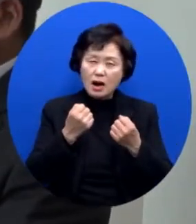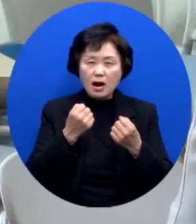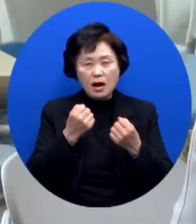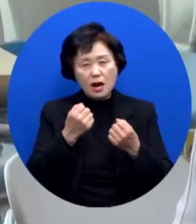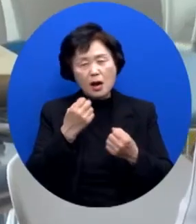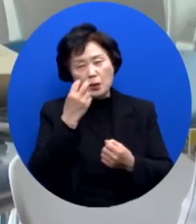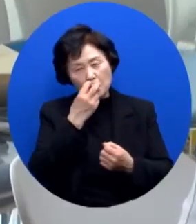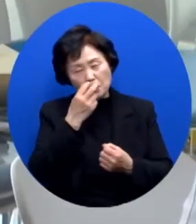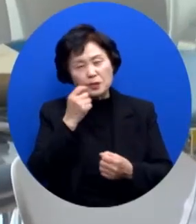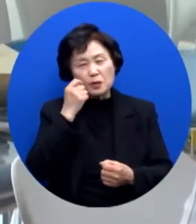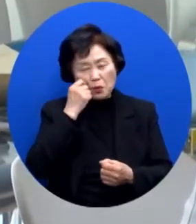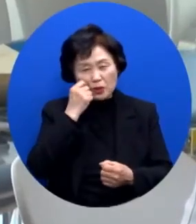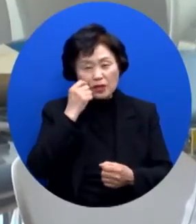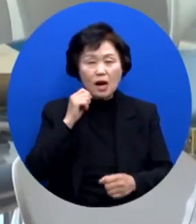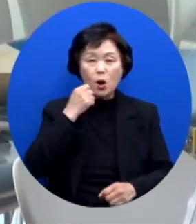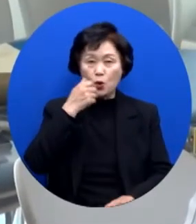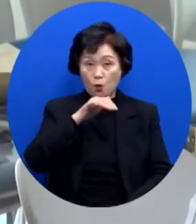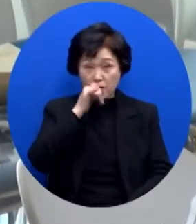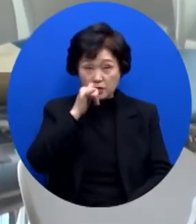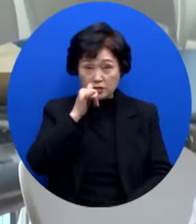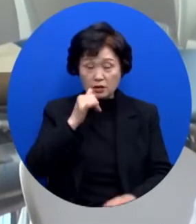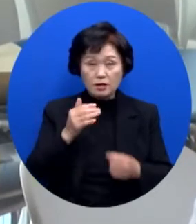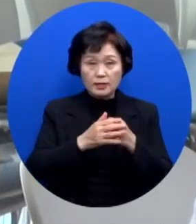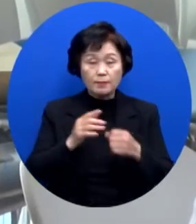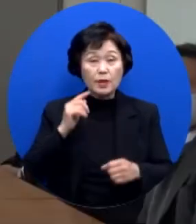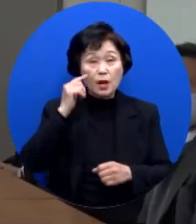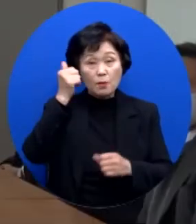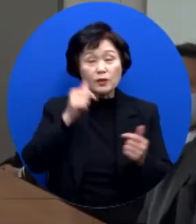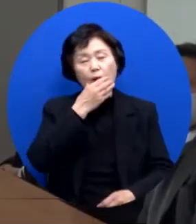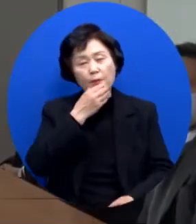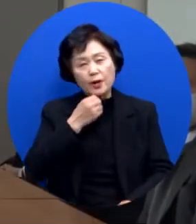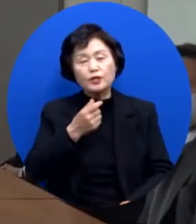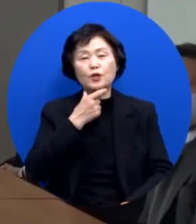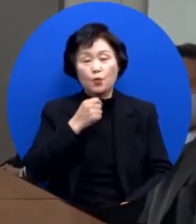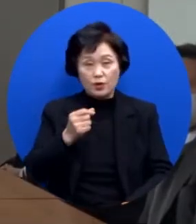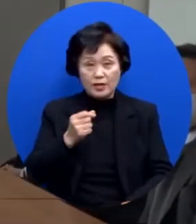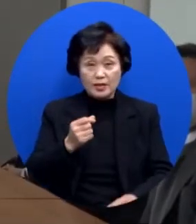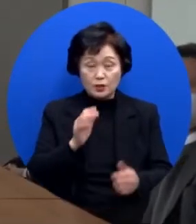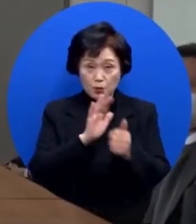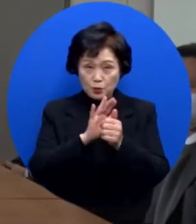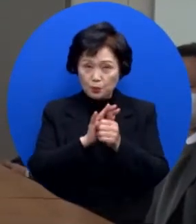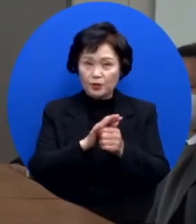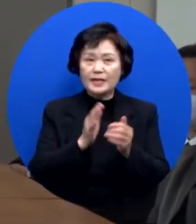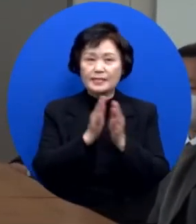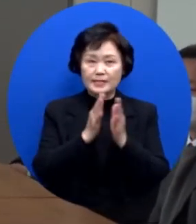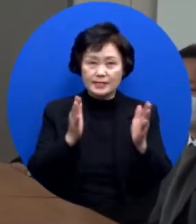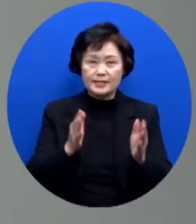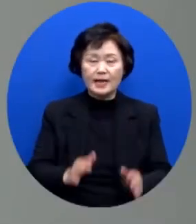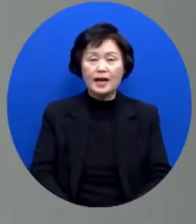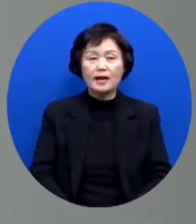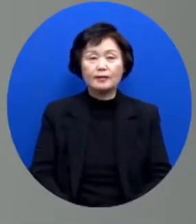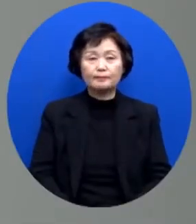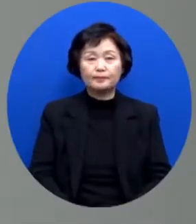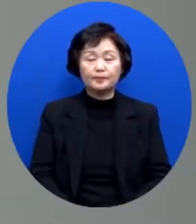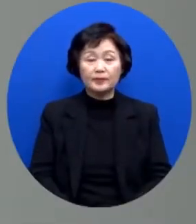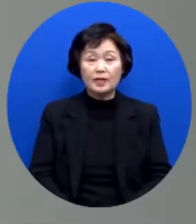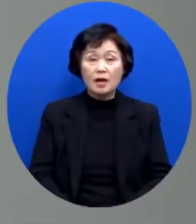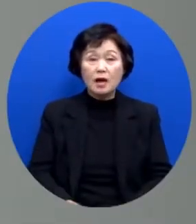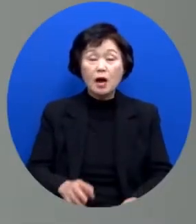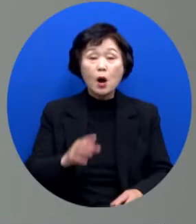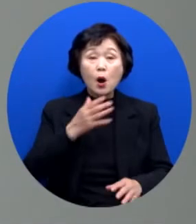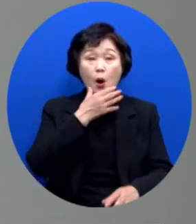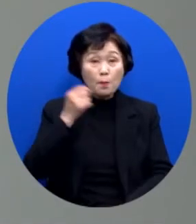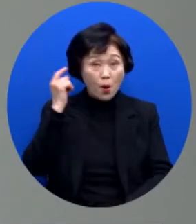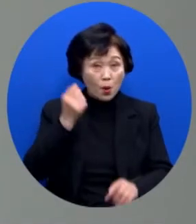목회가 더욱 건강하고 행복해지길 바란다 고 전했습니다 성수 의료재단 백승우 이사장은 복음을